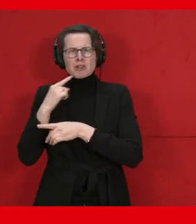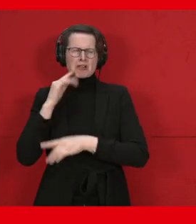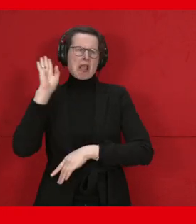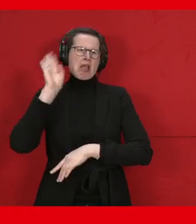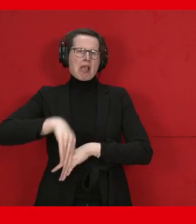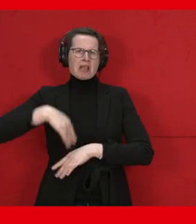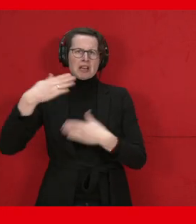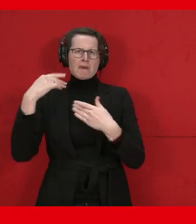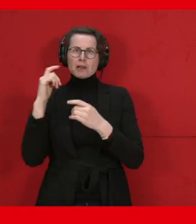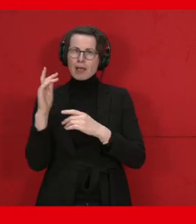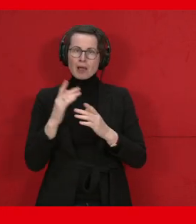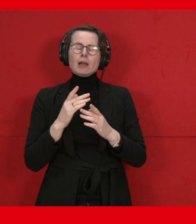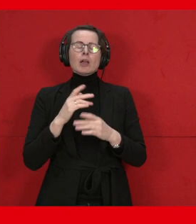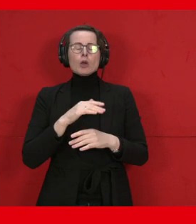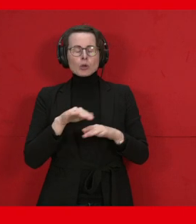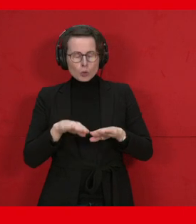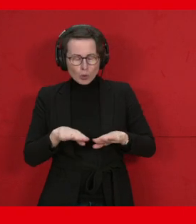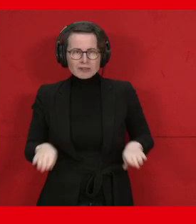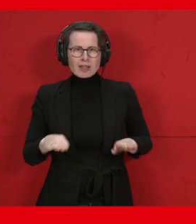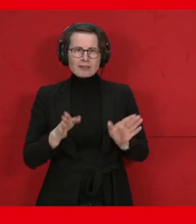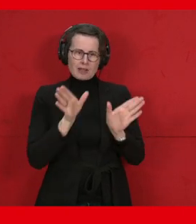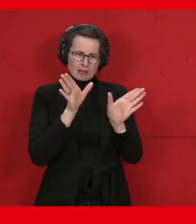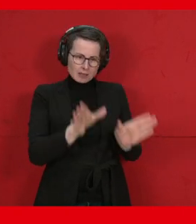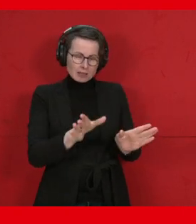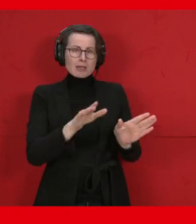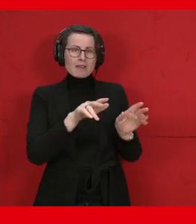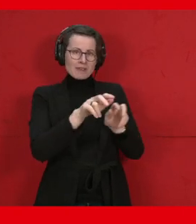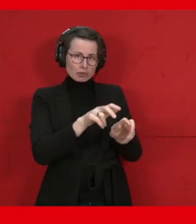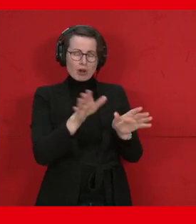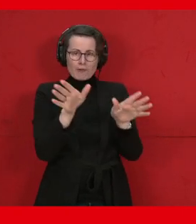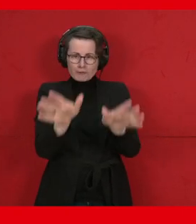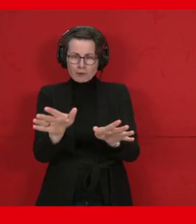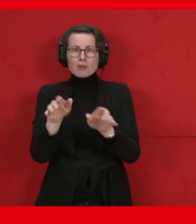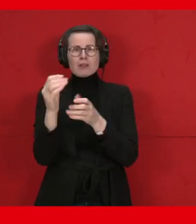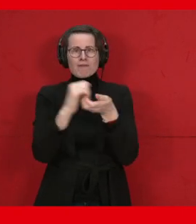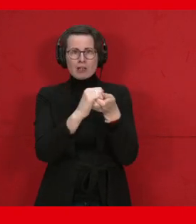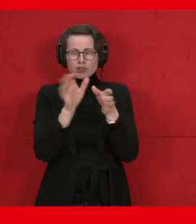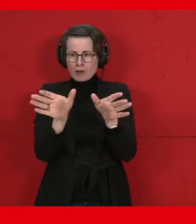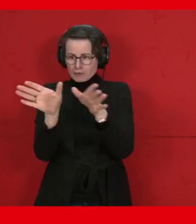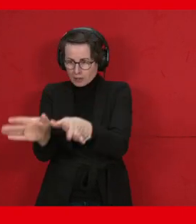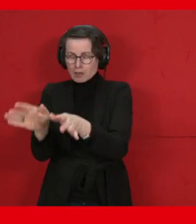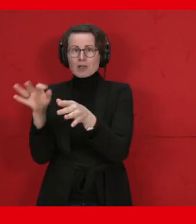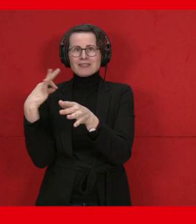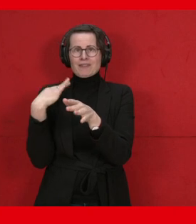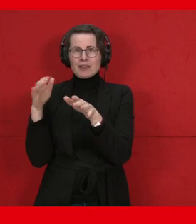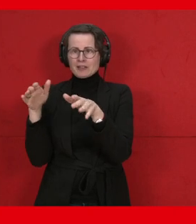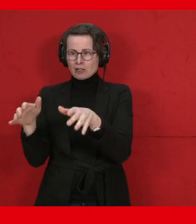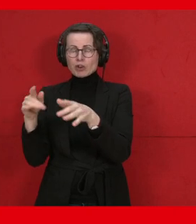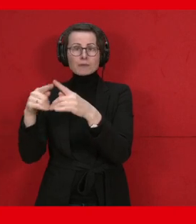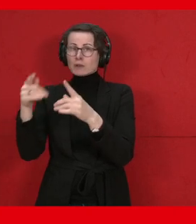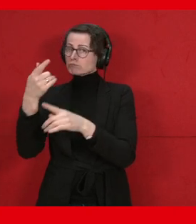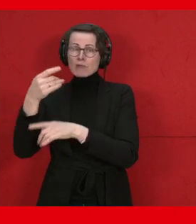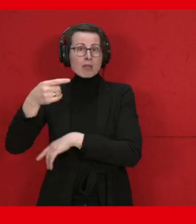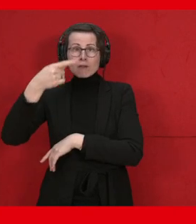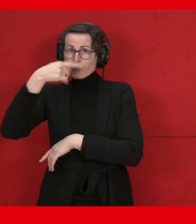im Großen und Ganzen sind die großen Treiber, Wirtschaft, Gewerkschaften, die Zivilgesellschaft, am Ende auch Fridays